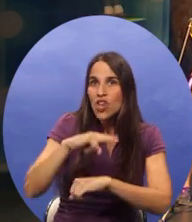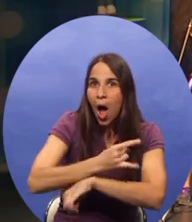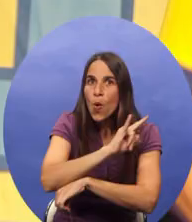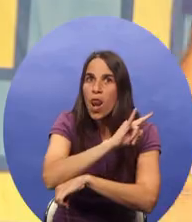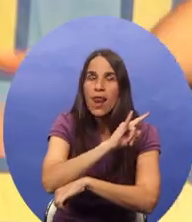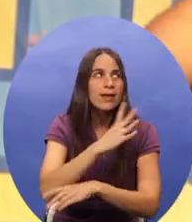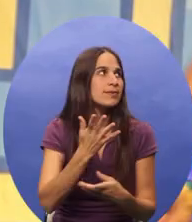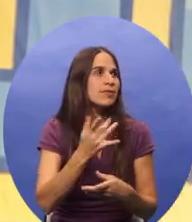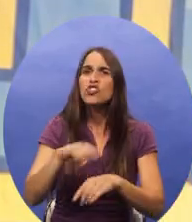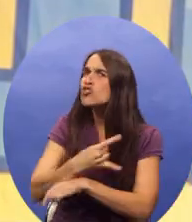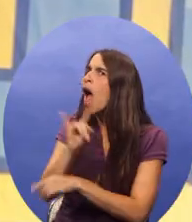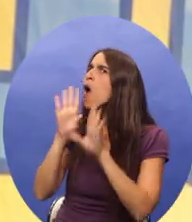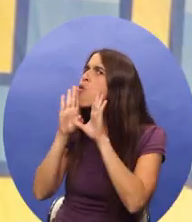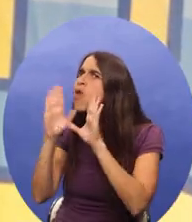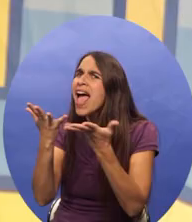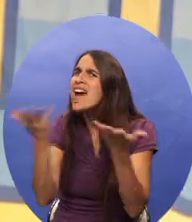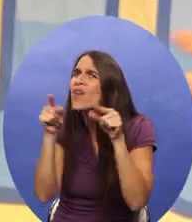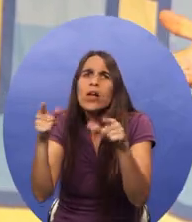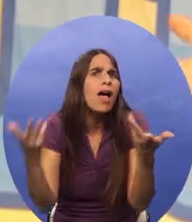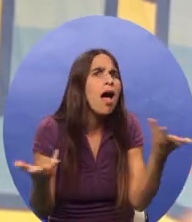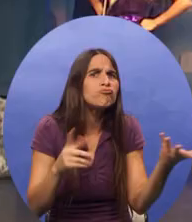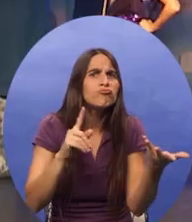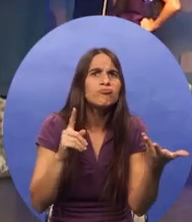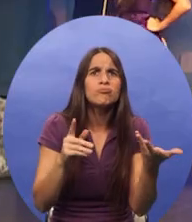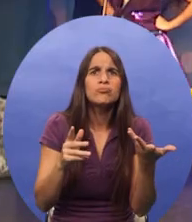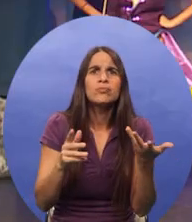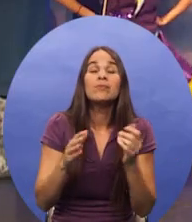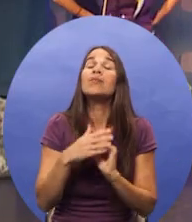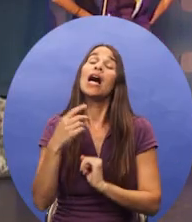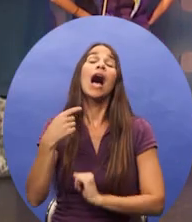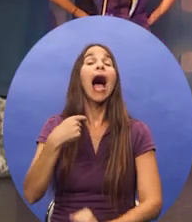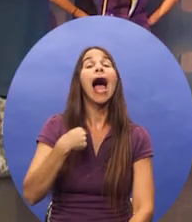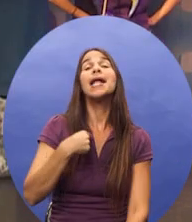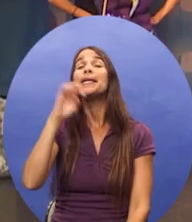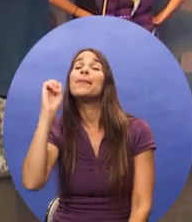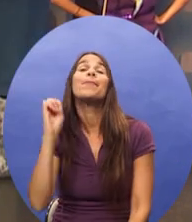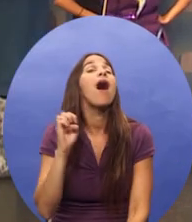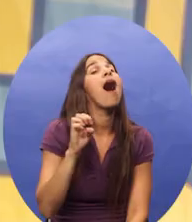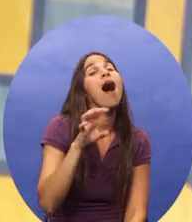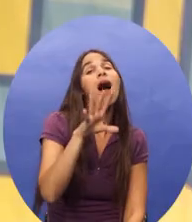שאול, איפה אתה? אני פה.